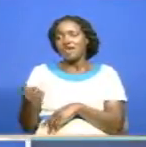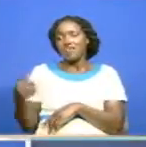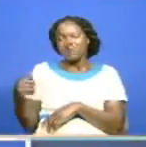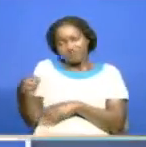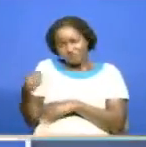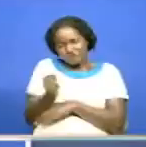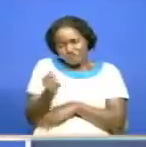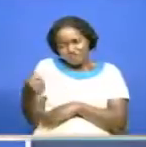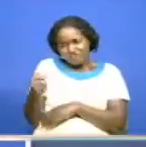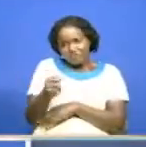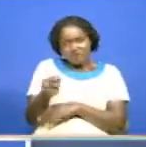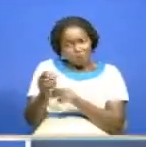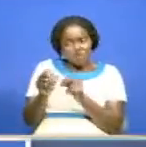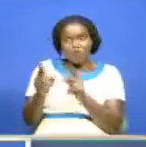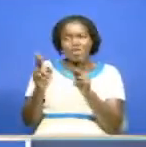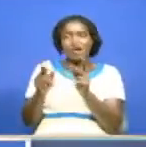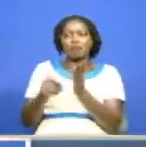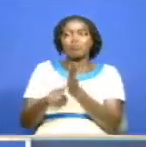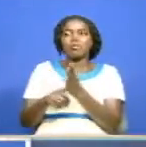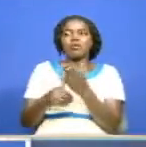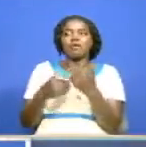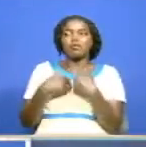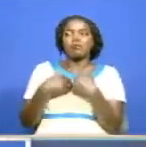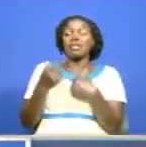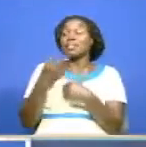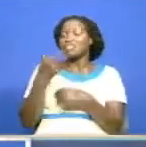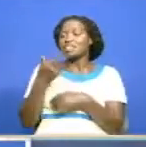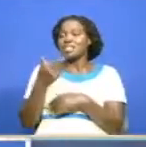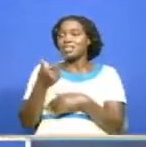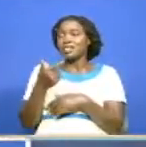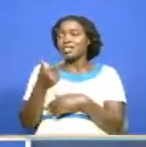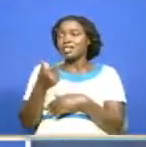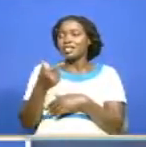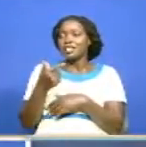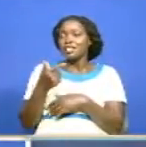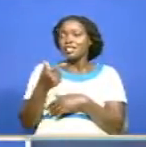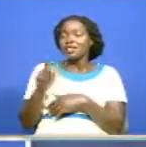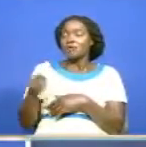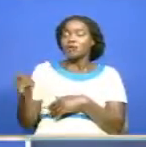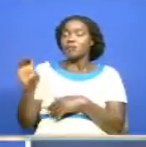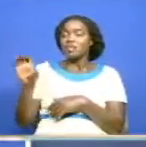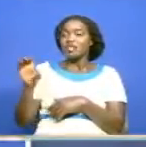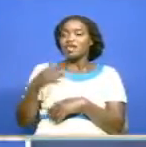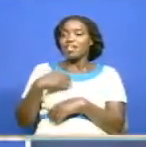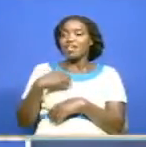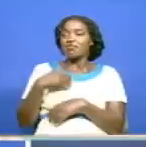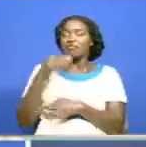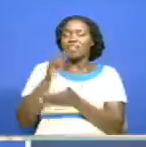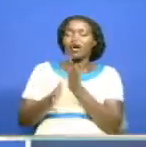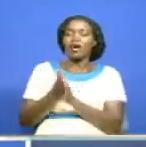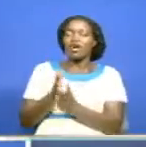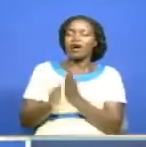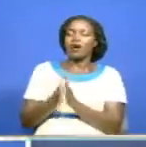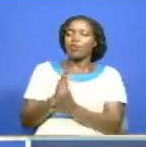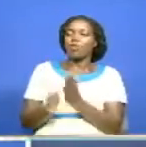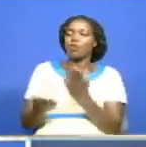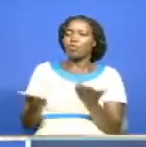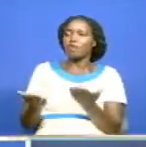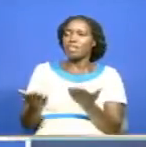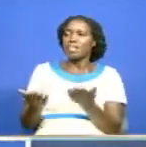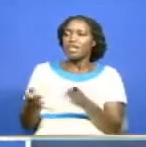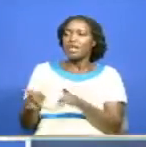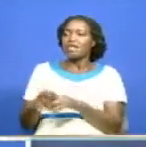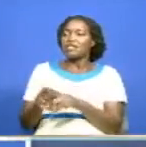zingine, wamekuwa na shida sana na wanatuambia kwamba hata hawana vifaa kinga ambapo wamerudishwa wakafanye kazi. Na pia